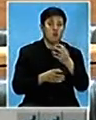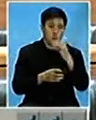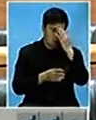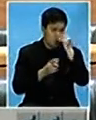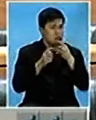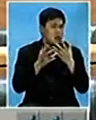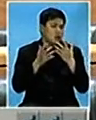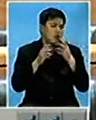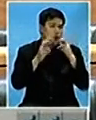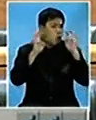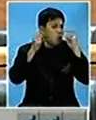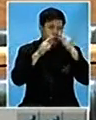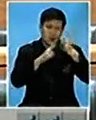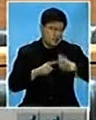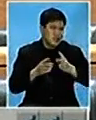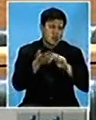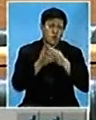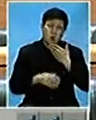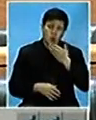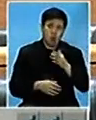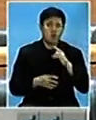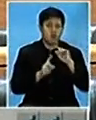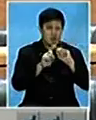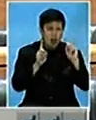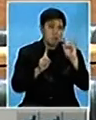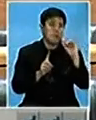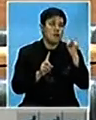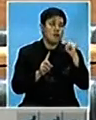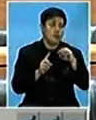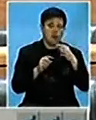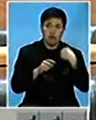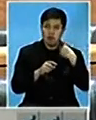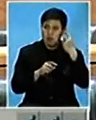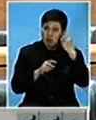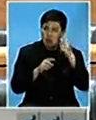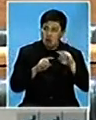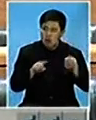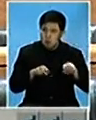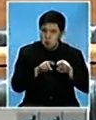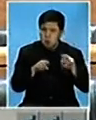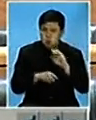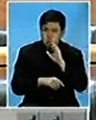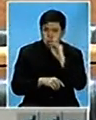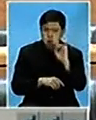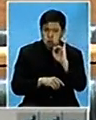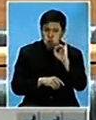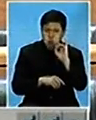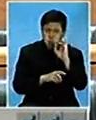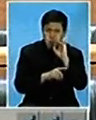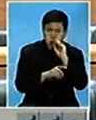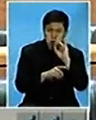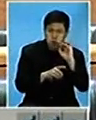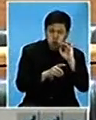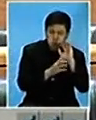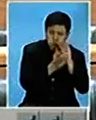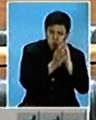เป็นความจริงไปนะครับแต่ในบางครั้งบางกรณีความเท็จถ้าพูดบ่อยๆความเท็จเขาพูดบ่อยจนกระทั่ง